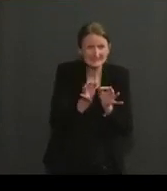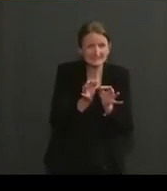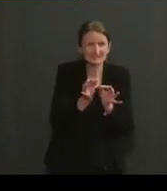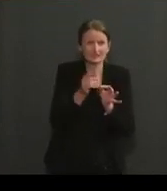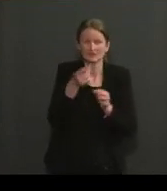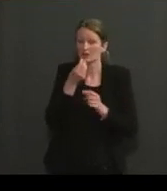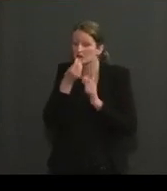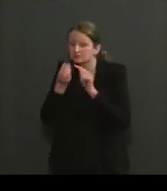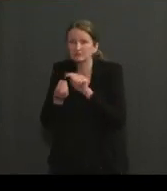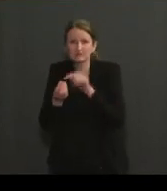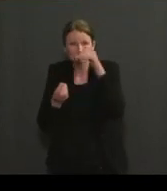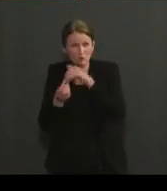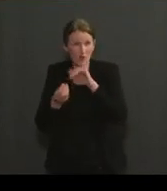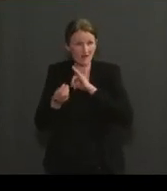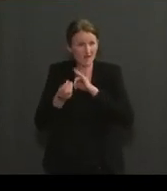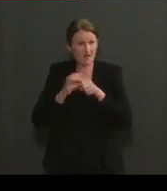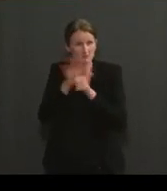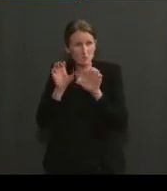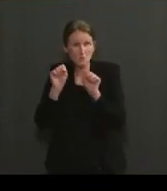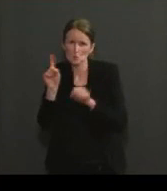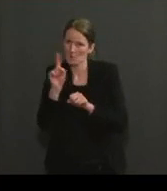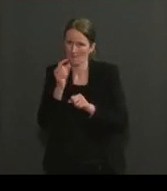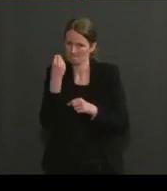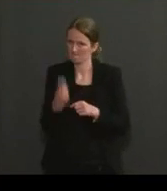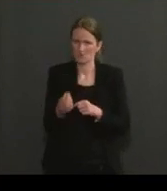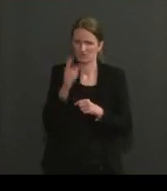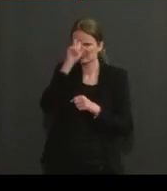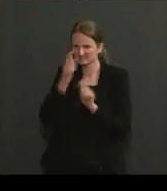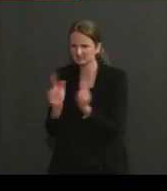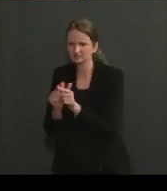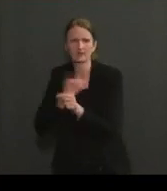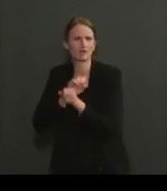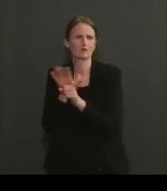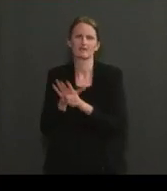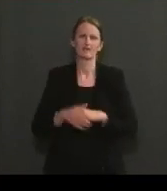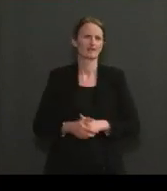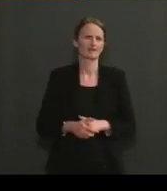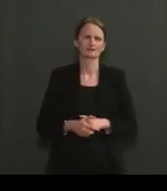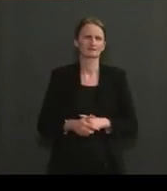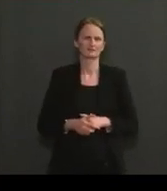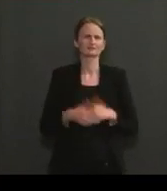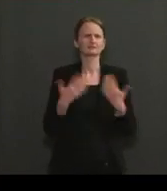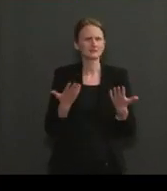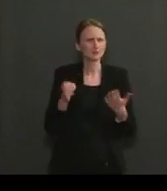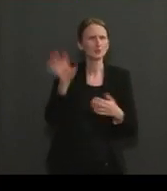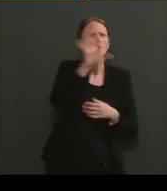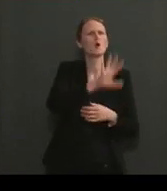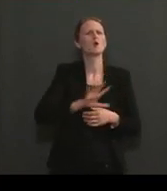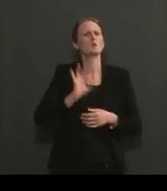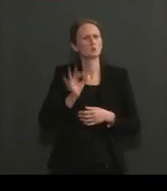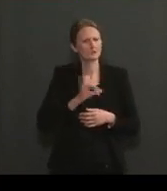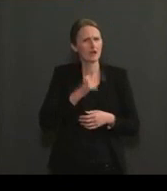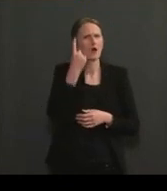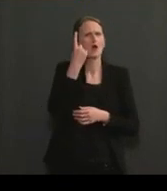Actuellement, il existe en Europe un seul autotest qui est officiel et qui est conforme. Et il s'agit d'un